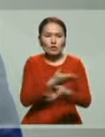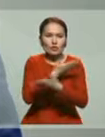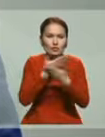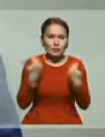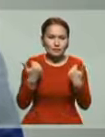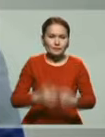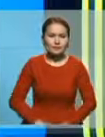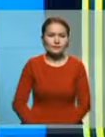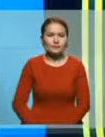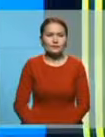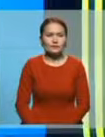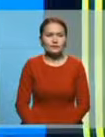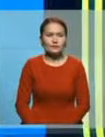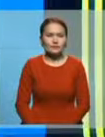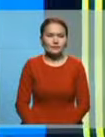түскен жоқ.